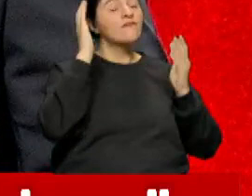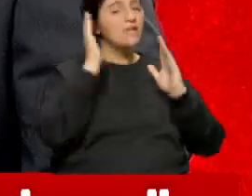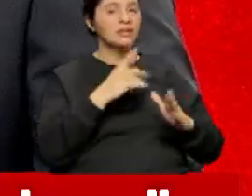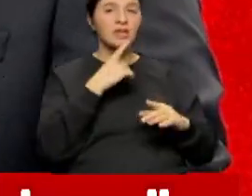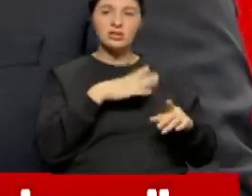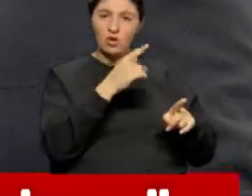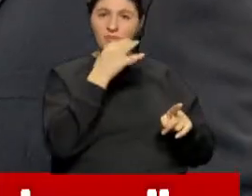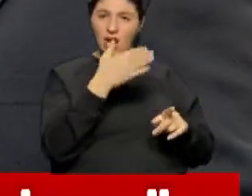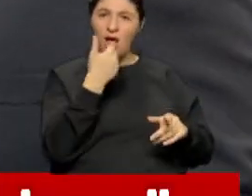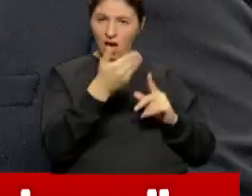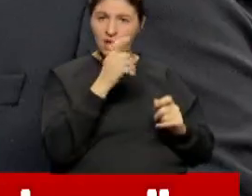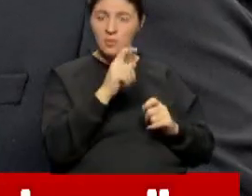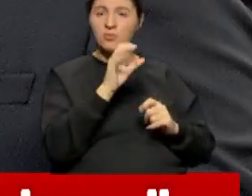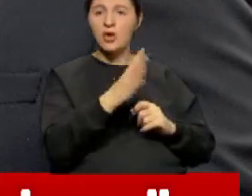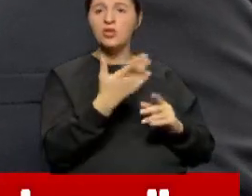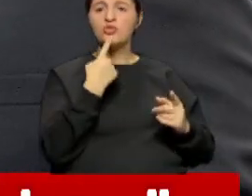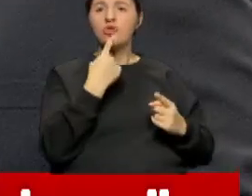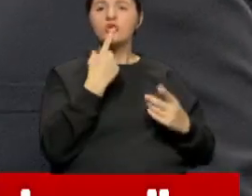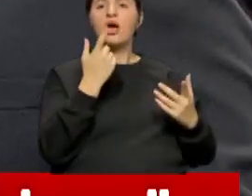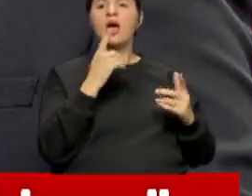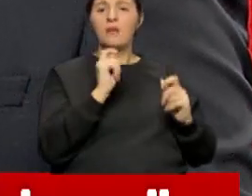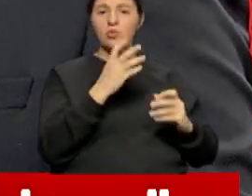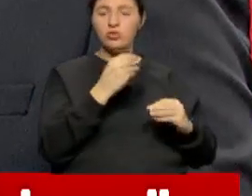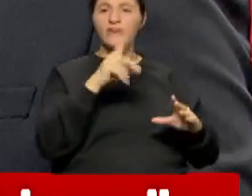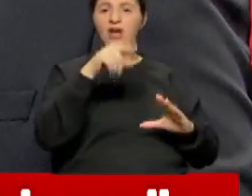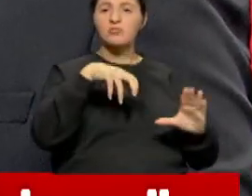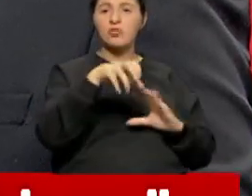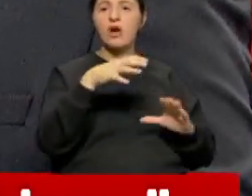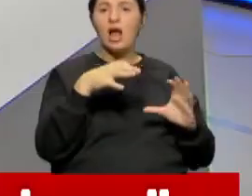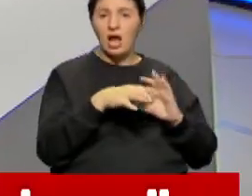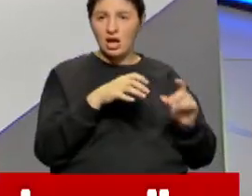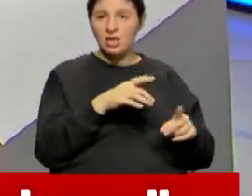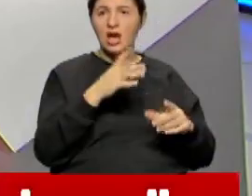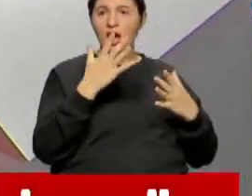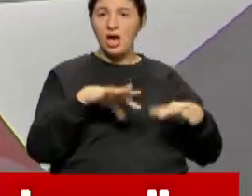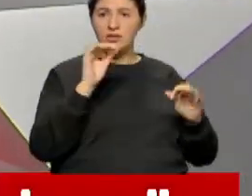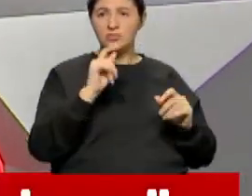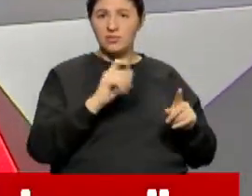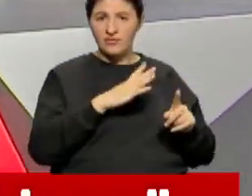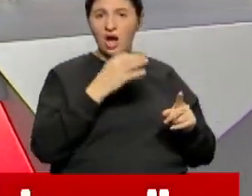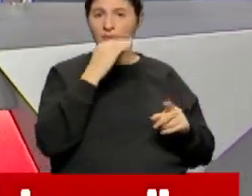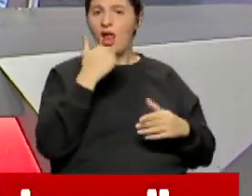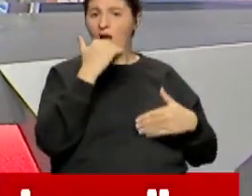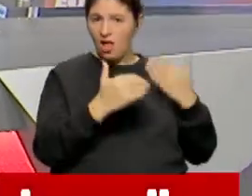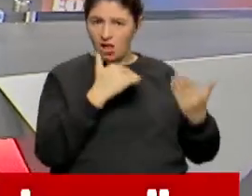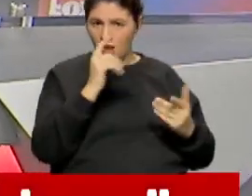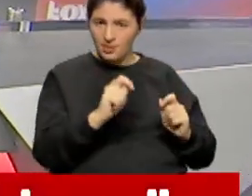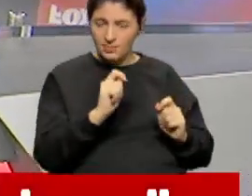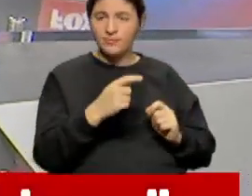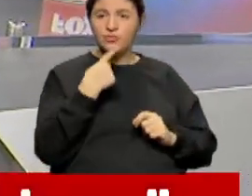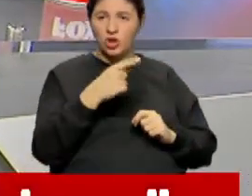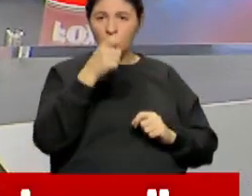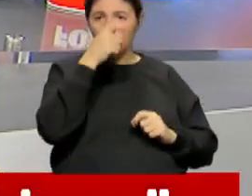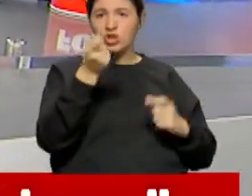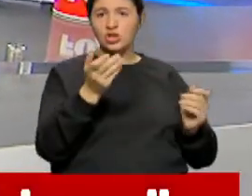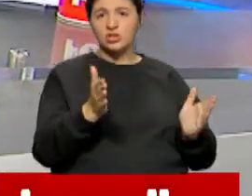istersen o haberimiz bir paylaşalım bu kadar böyle Sözde etmiş olduk vergi dilimi ile ilgili hazırlığımız var haberimizi aktaralım diyor